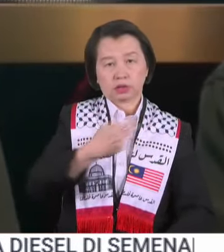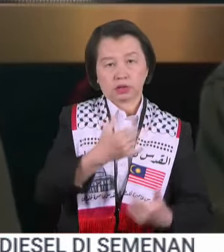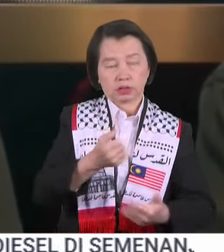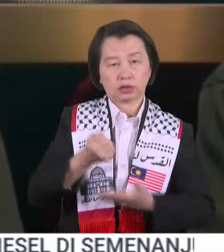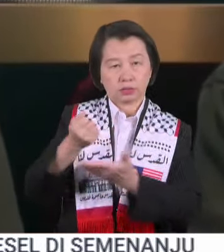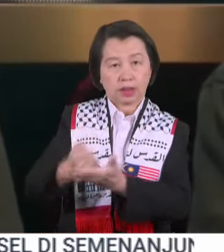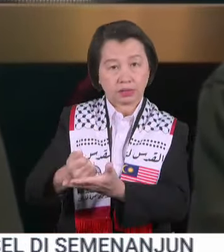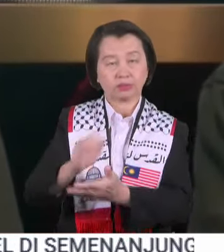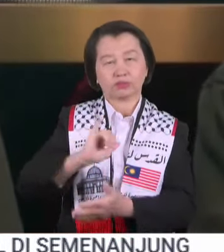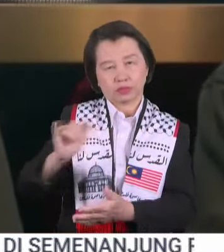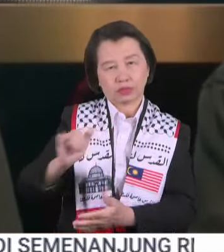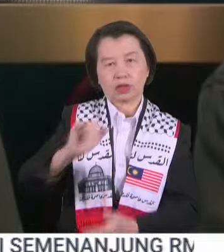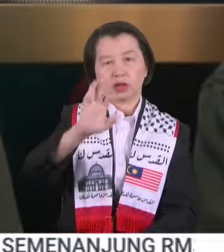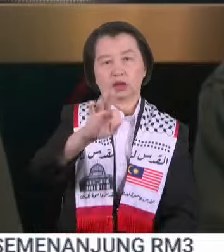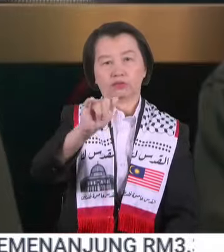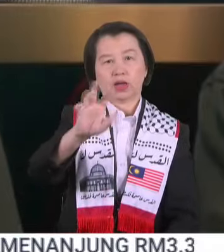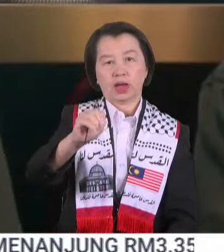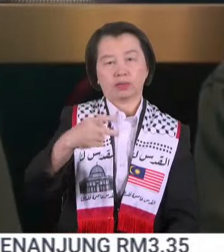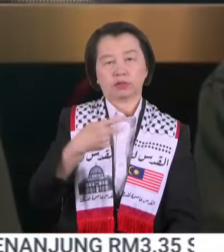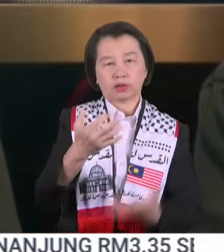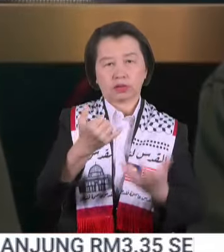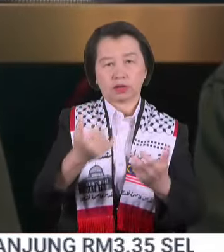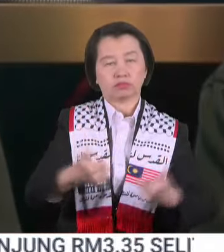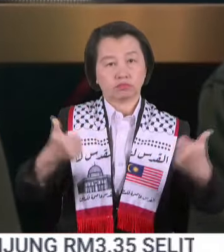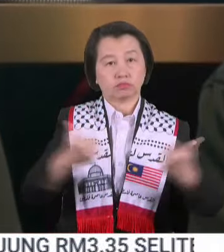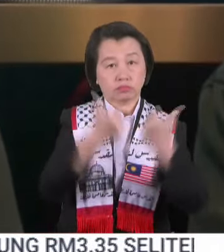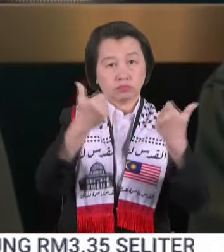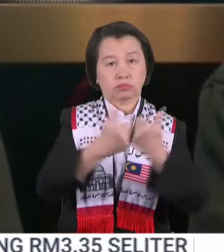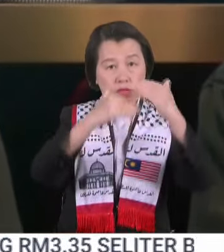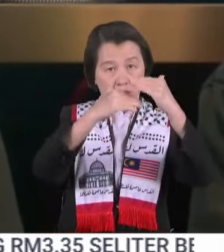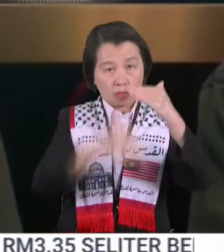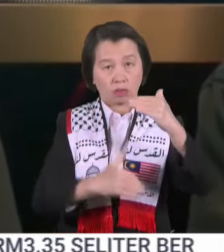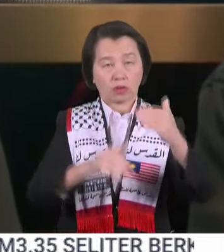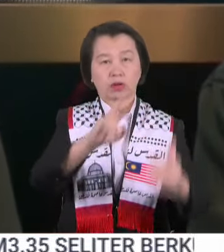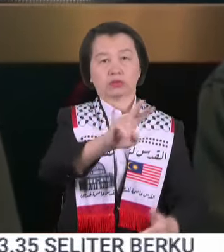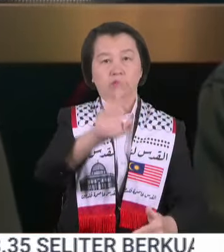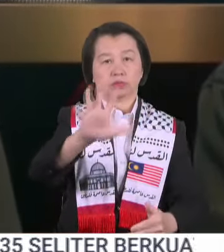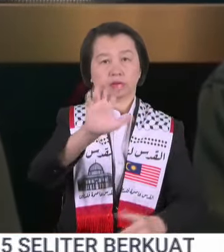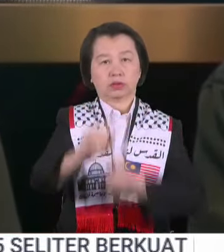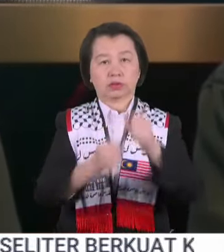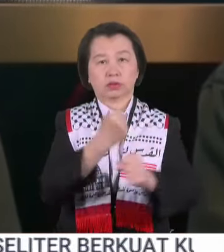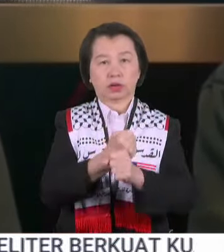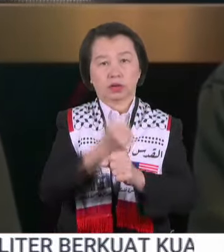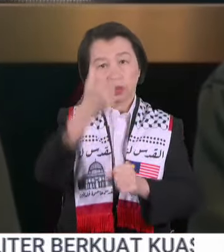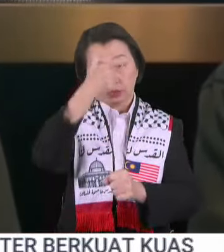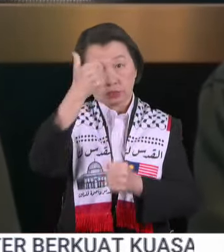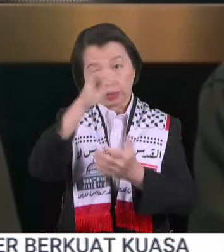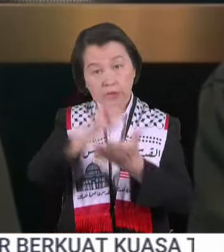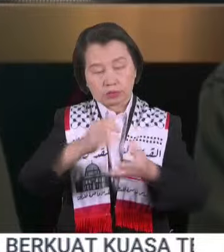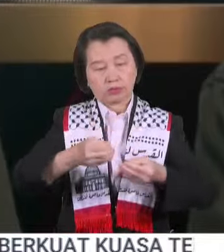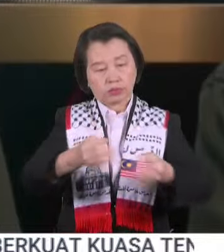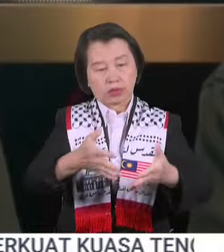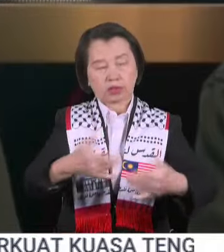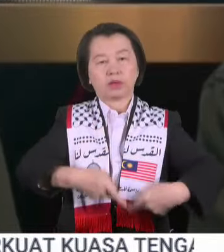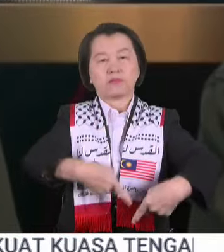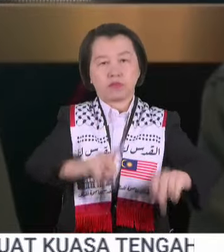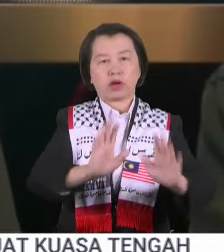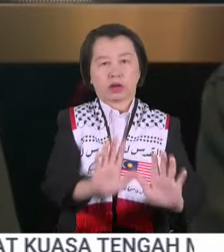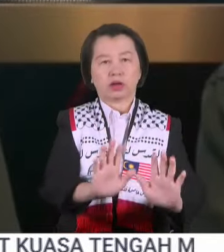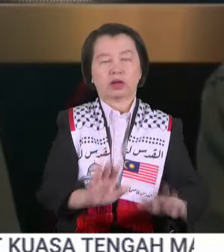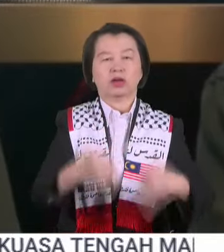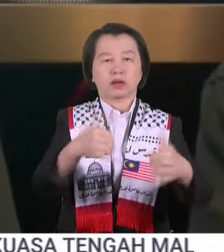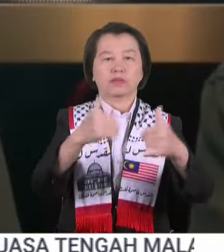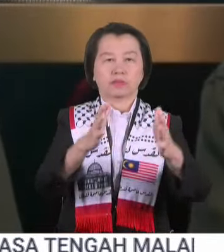Kita mengadakan perlawanan ini di bawah umur 25 tahun. Semata kita memberi peluang kepada pemain-pemain daripada